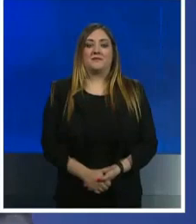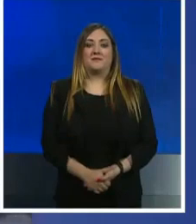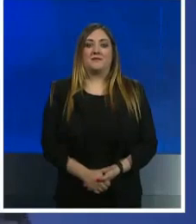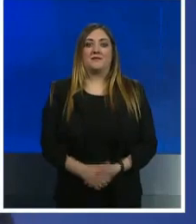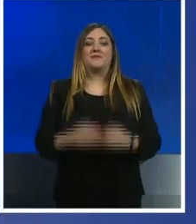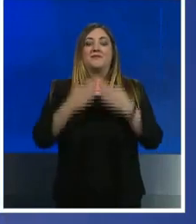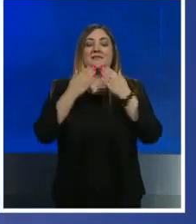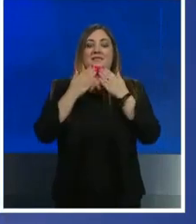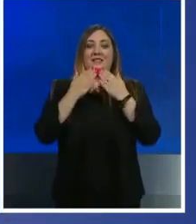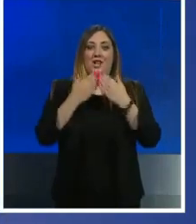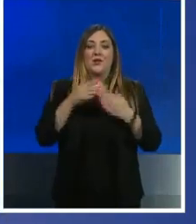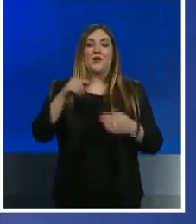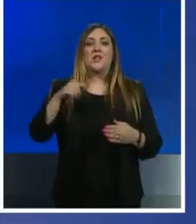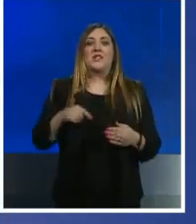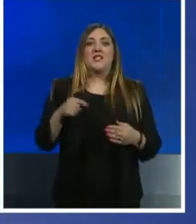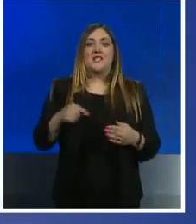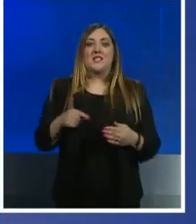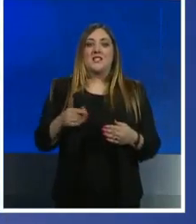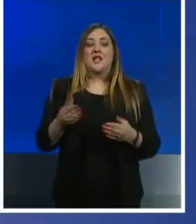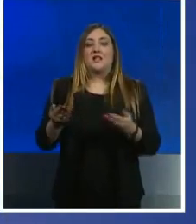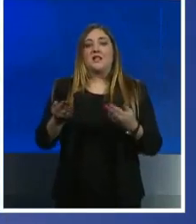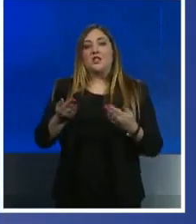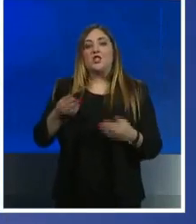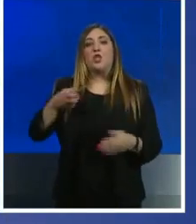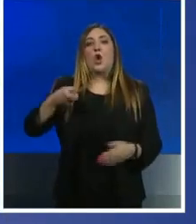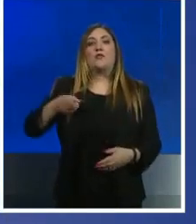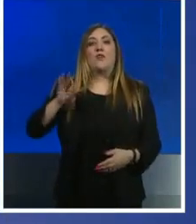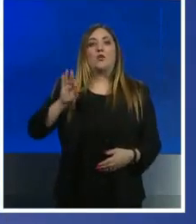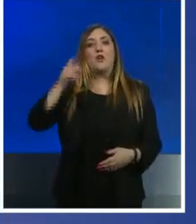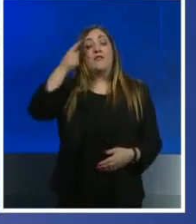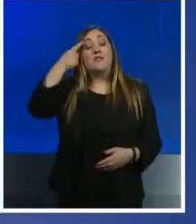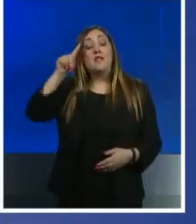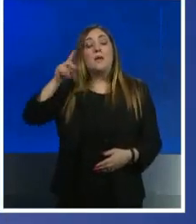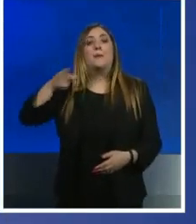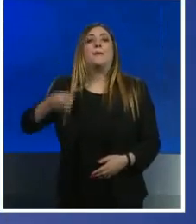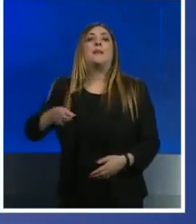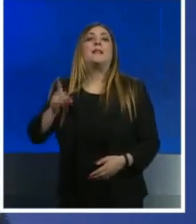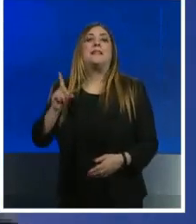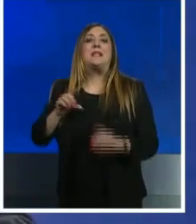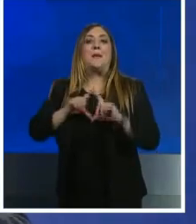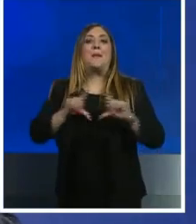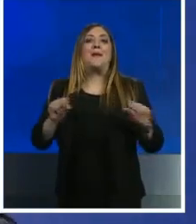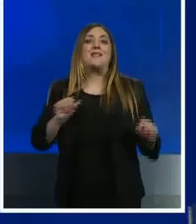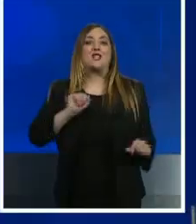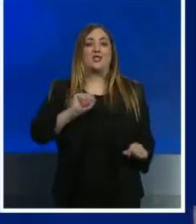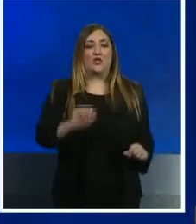Grazzi, nistieden issa lil Gosri Farrugia mill-Partit Demokratiku biex iwassal il-messaġġ tiegħu.